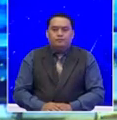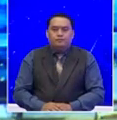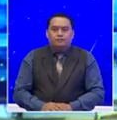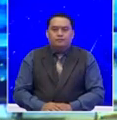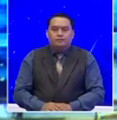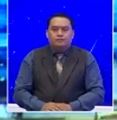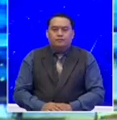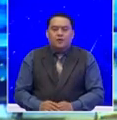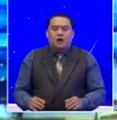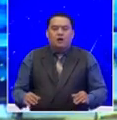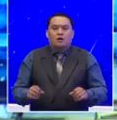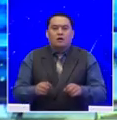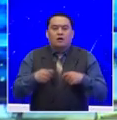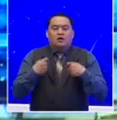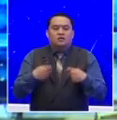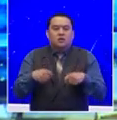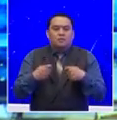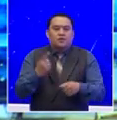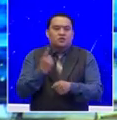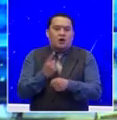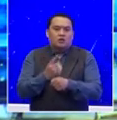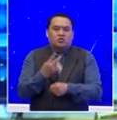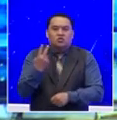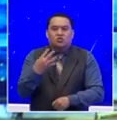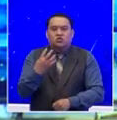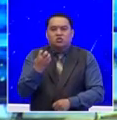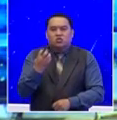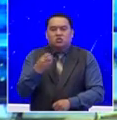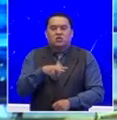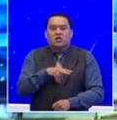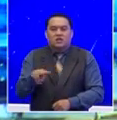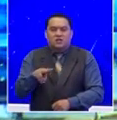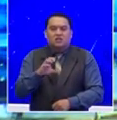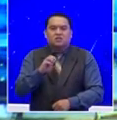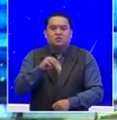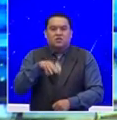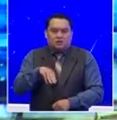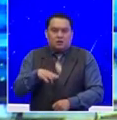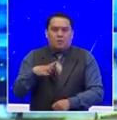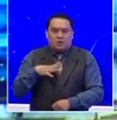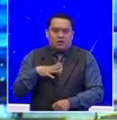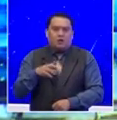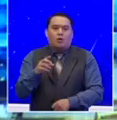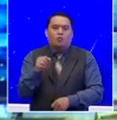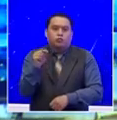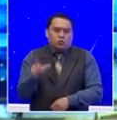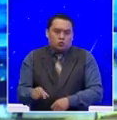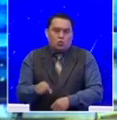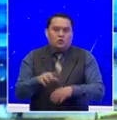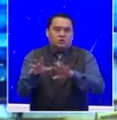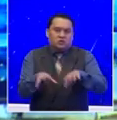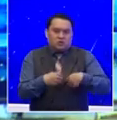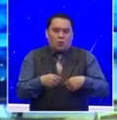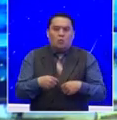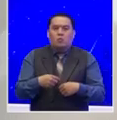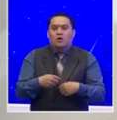Контрафакту не место свободной продажи. Более 400 литров спирта, содержащих средств, и свыше 2000 бутылок изъято